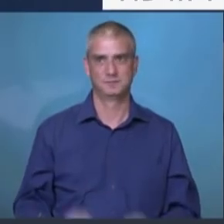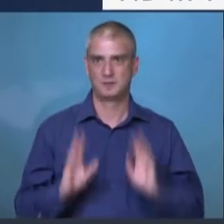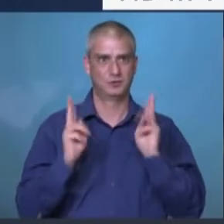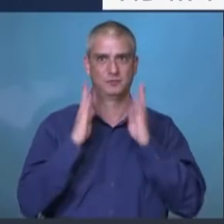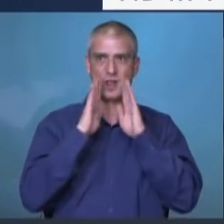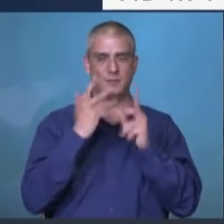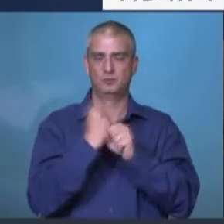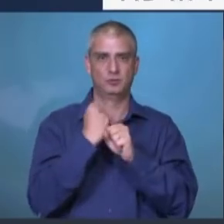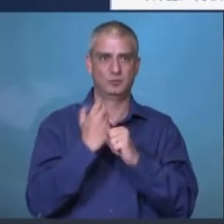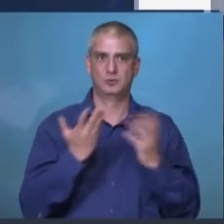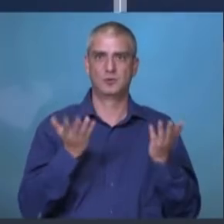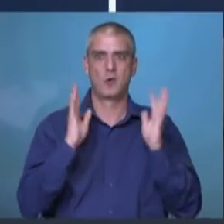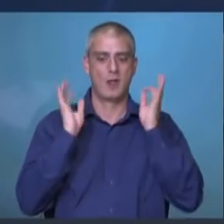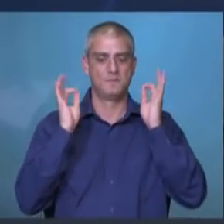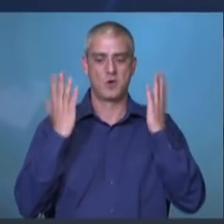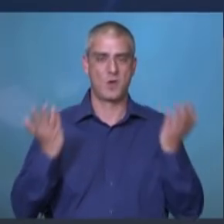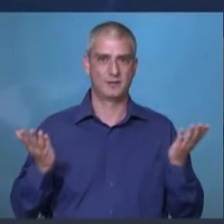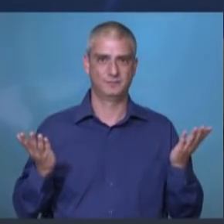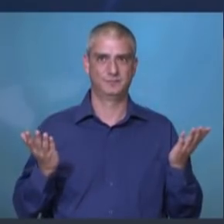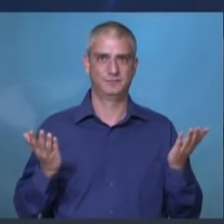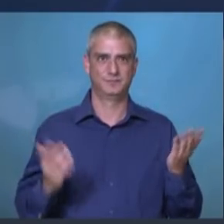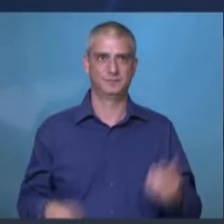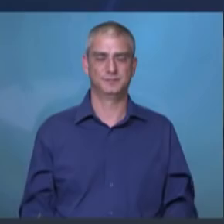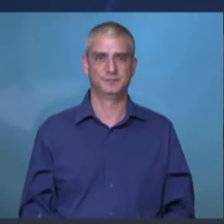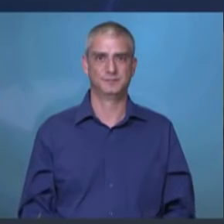did tonight is so special, and